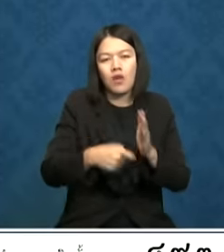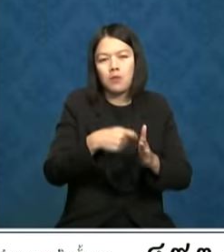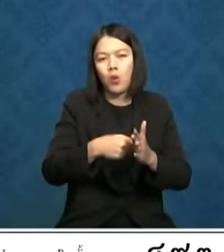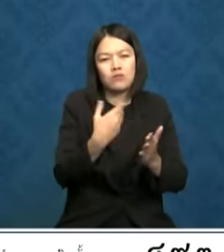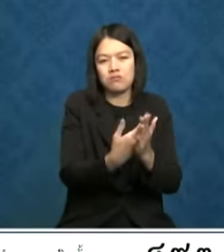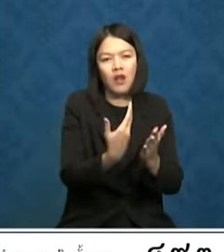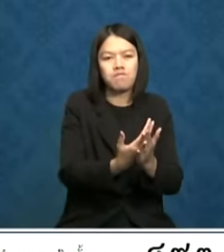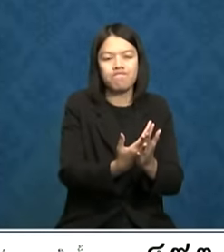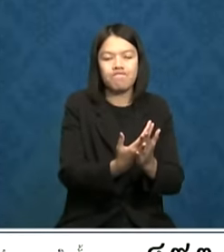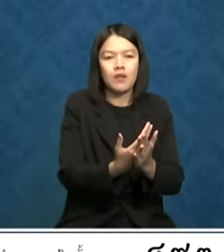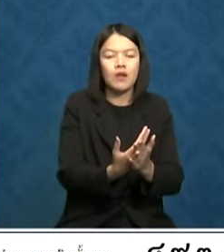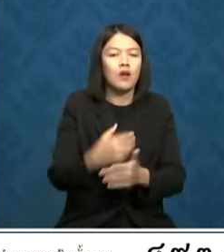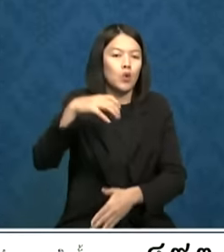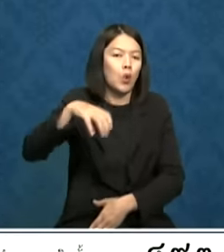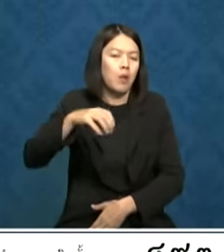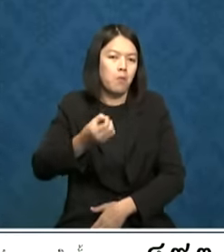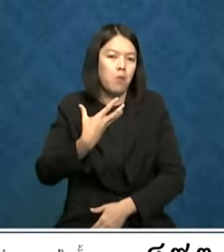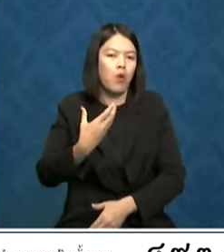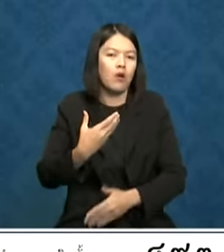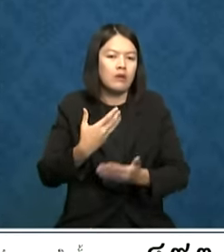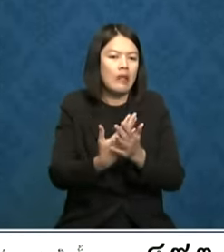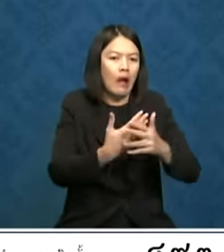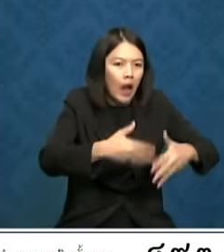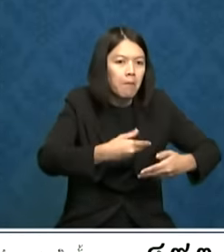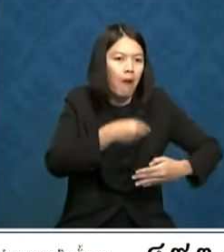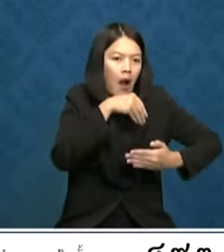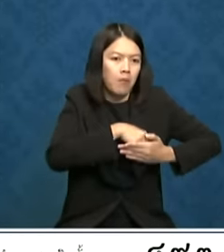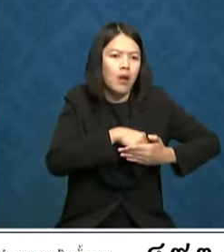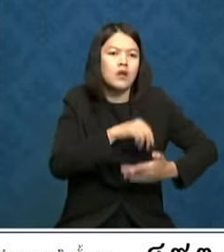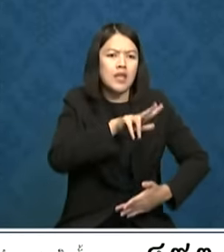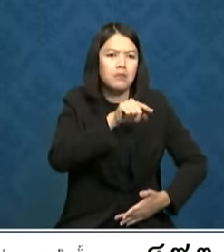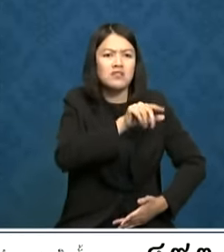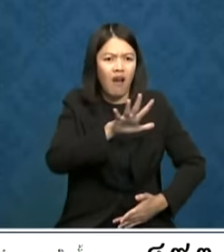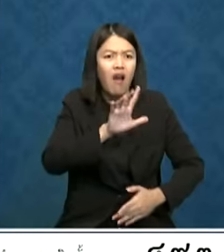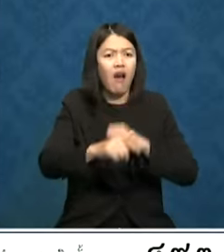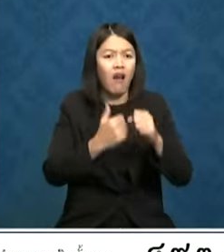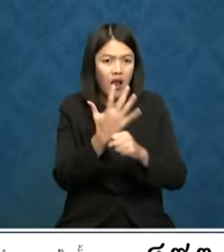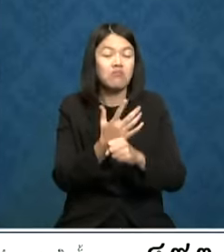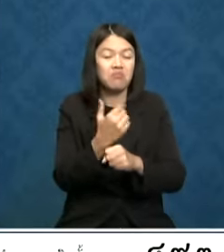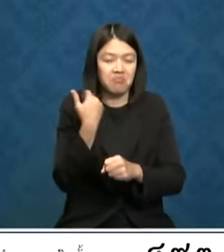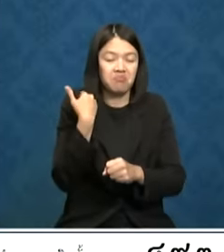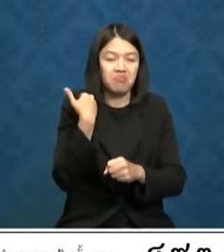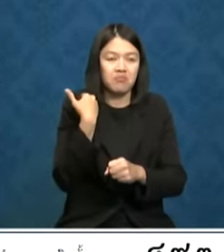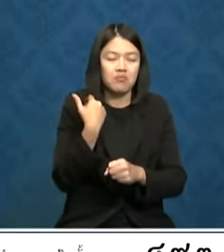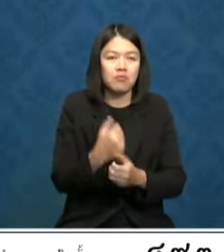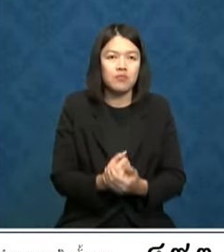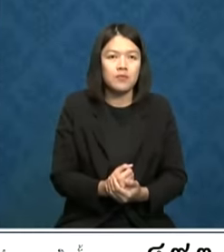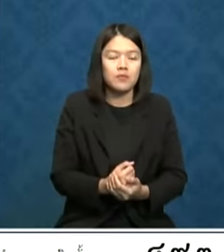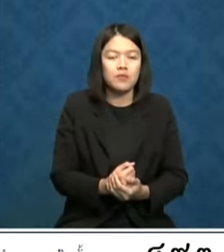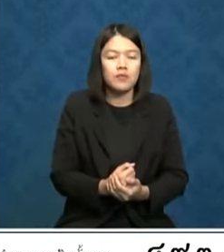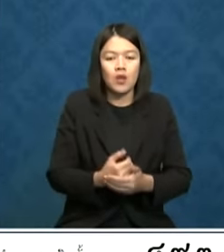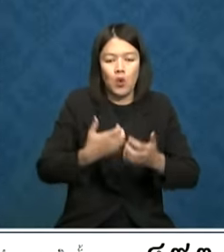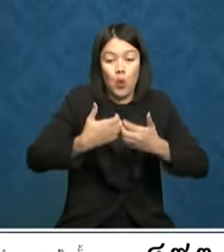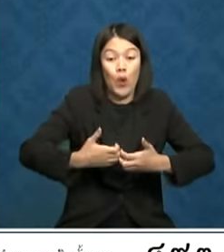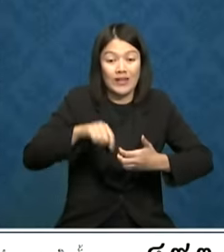การเงินทางหน่วยงานแจ้งว่าที่ผ่านมากำไรจากการขายยาได้ 3-5ล้านบาทต่อปีเท่านั้นค่ะและท่านแจ้งว่าหากสร้างโรง